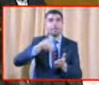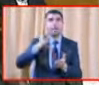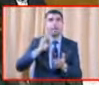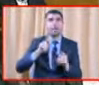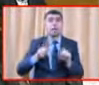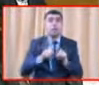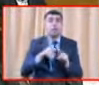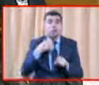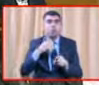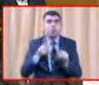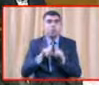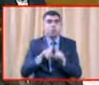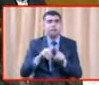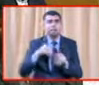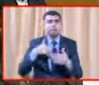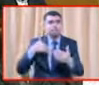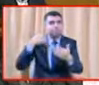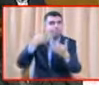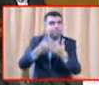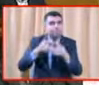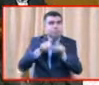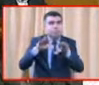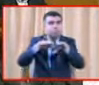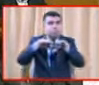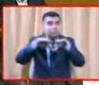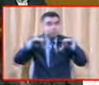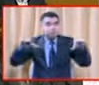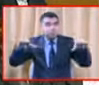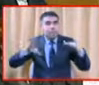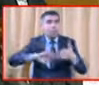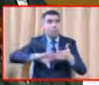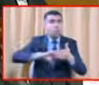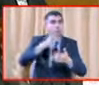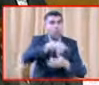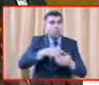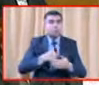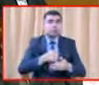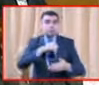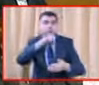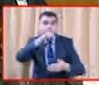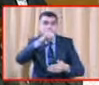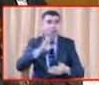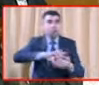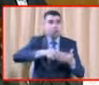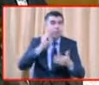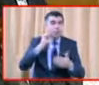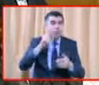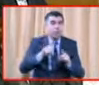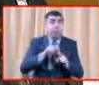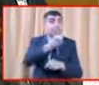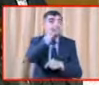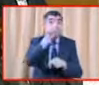المغرب الفاتوره ديال هذا الاستقرار وديال هذا الخيار ديالو اللي هو مقتنع به؟ فربما هذا غيكون